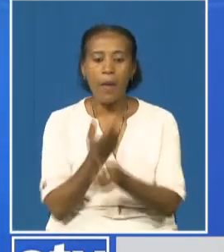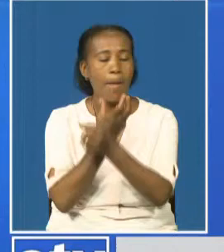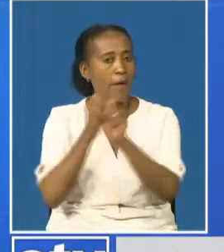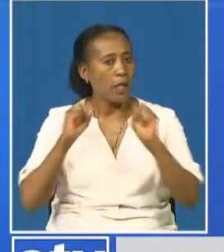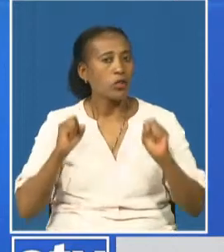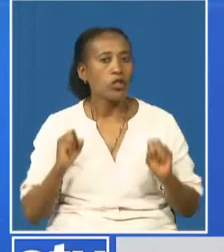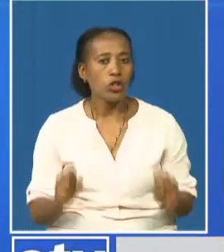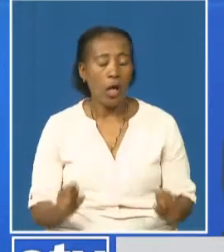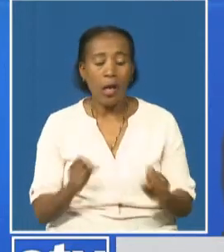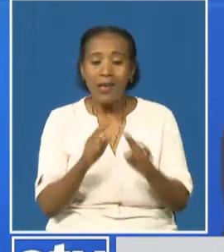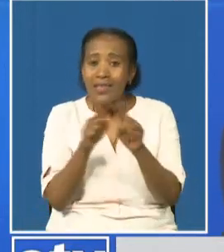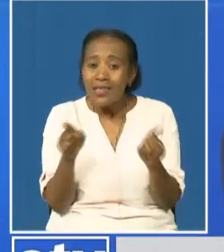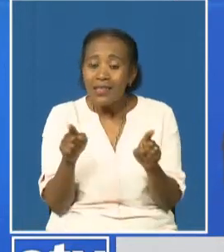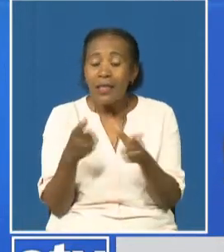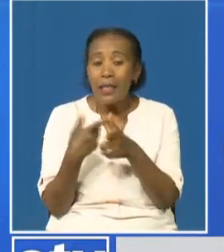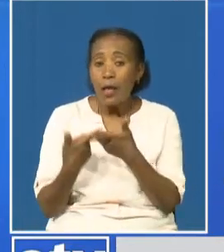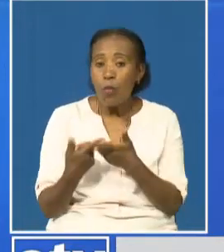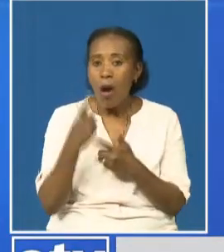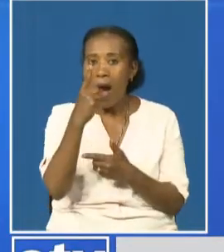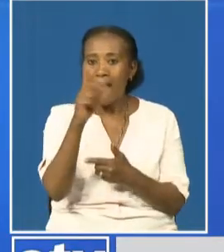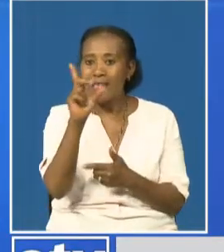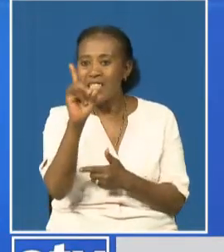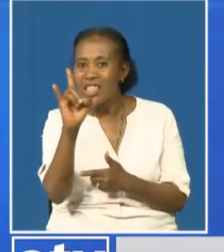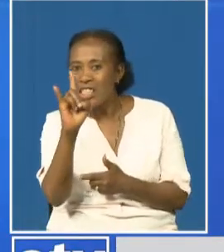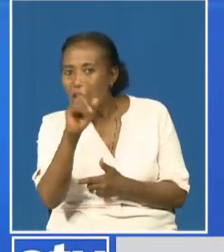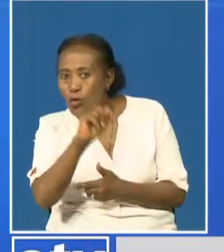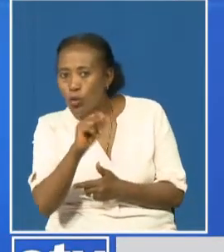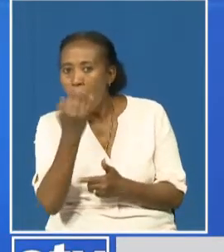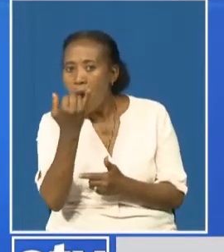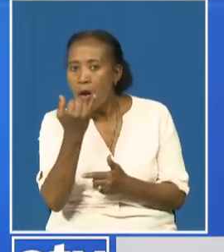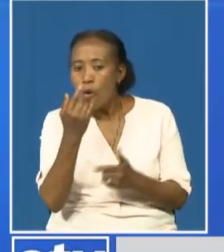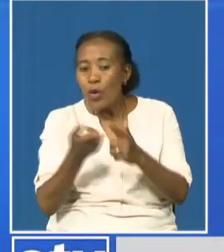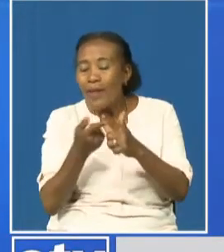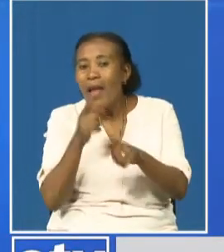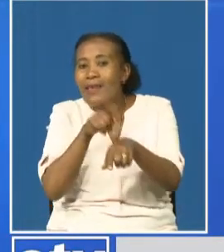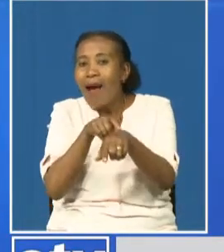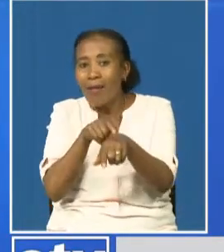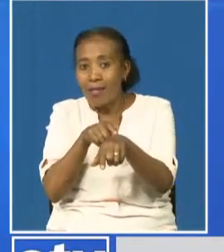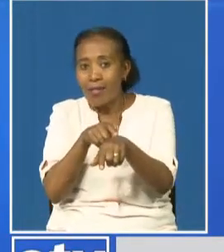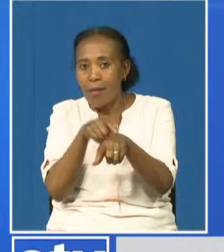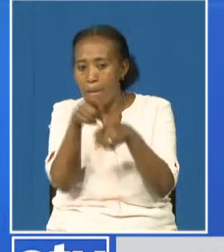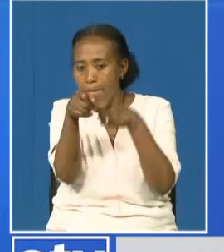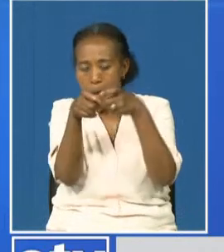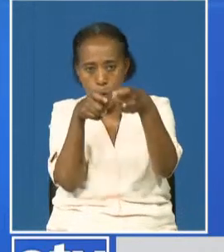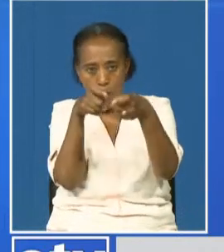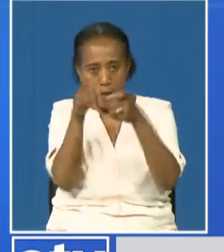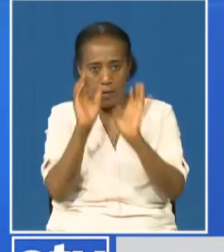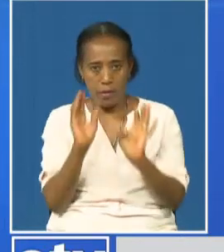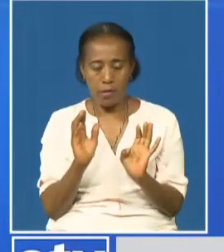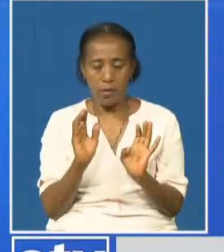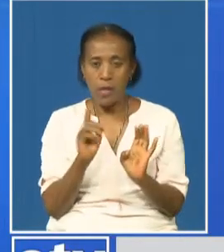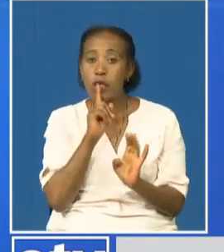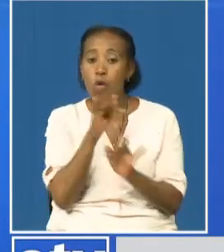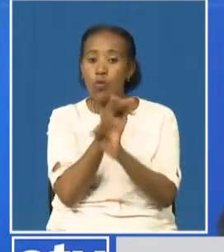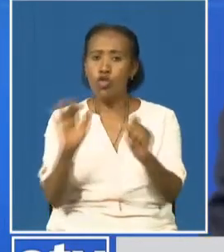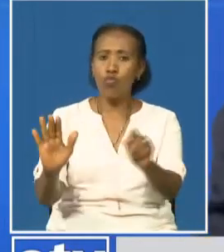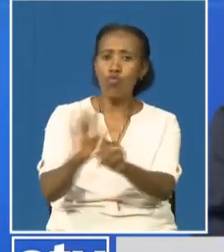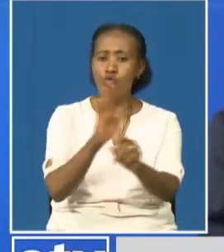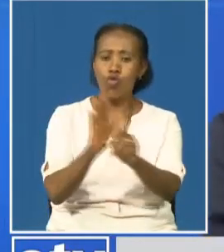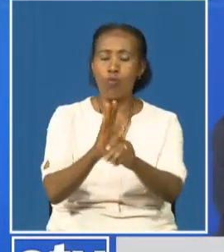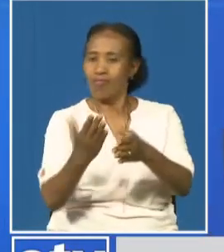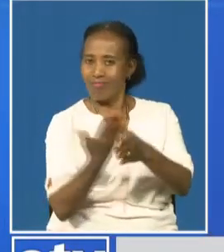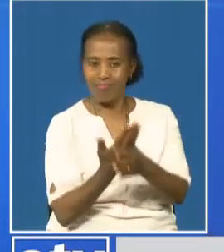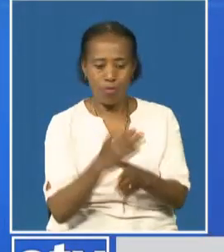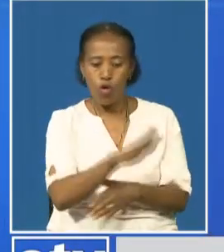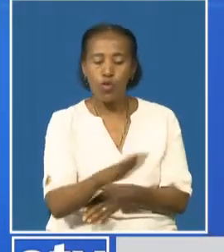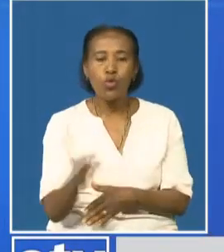መፍታት ይቻላል። ነገር ግን ደግሞ አንድ ይዘቱን፣ ሁለተኛ ሰዓቱን መቆጣጠር ነው እንጂ ሙሉ በሙሉ